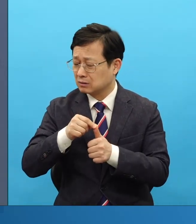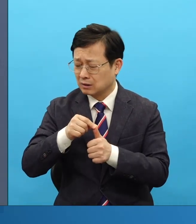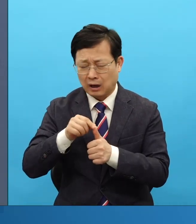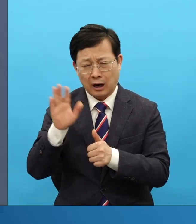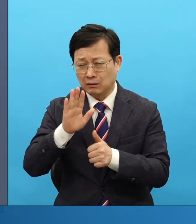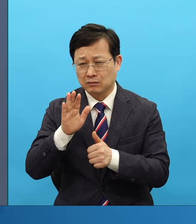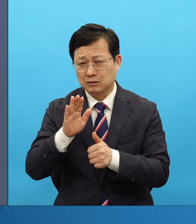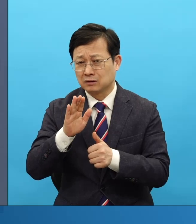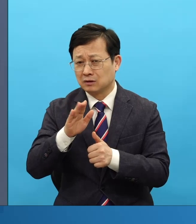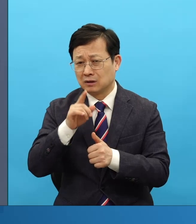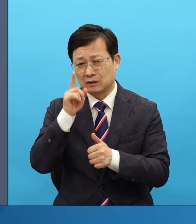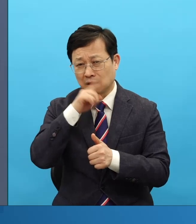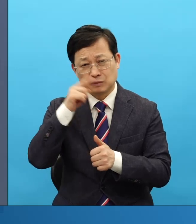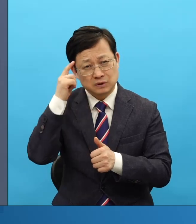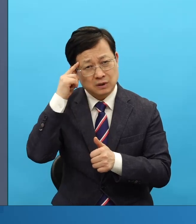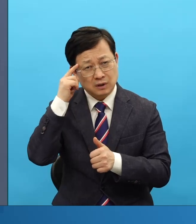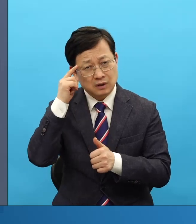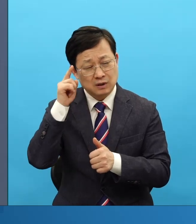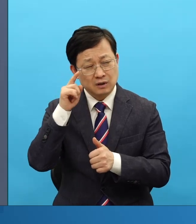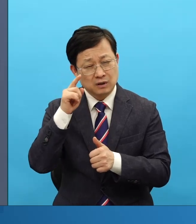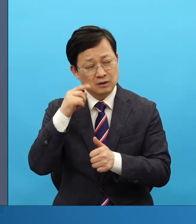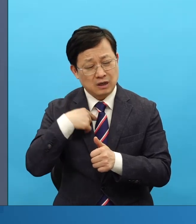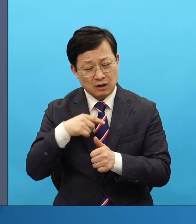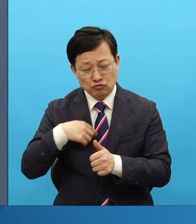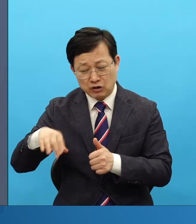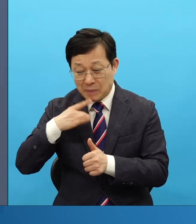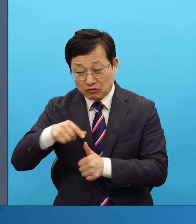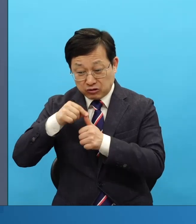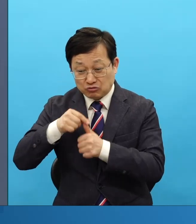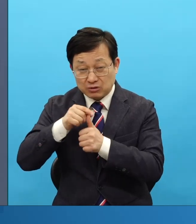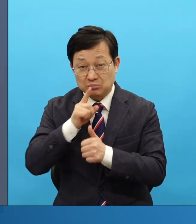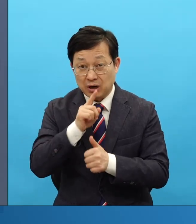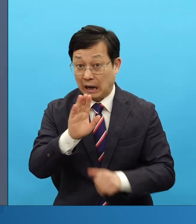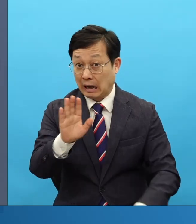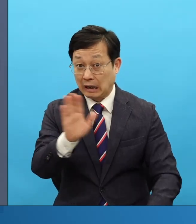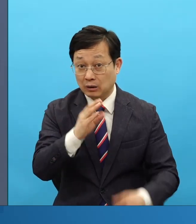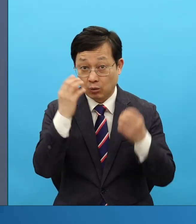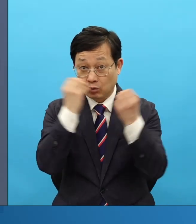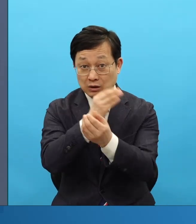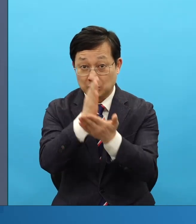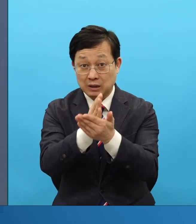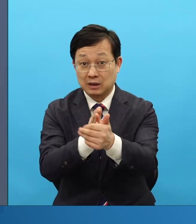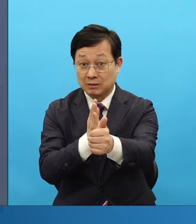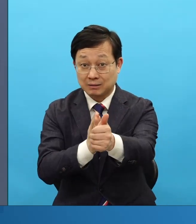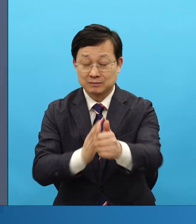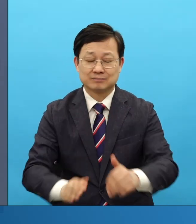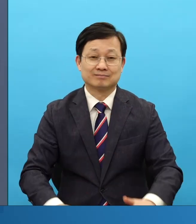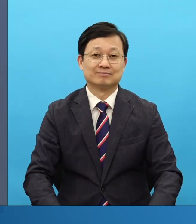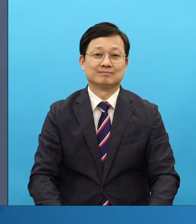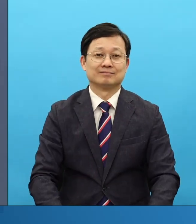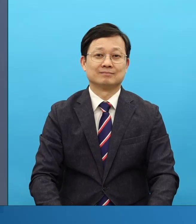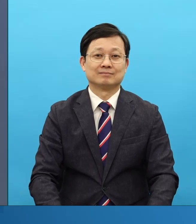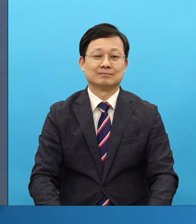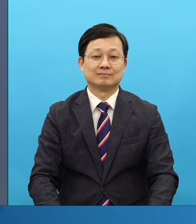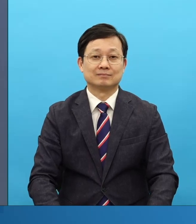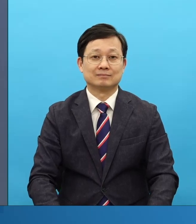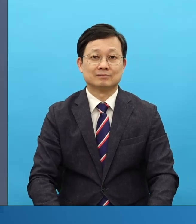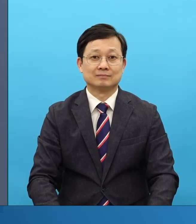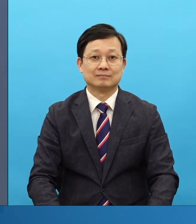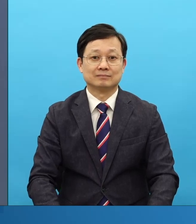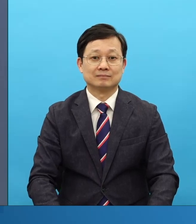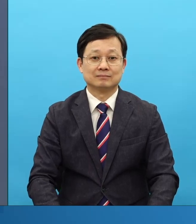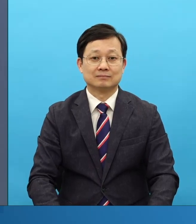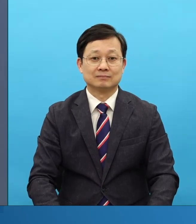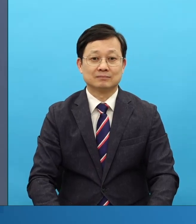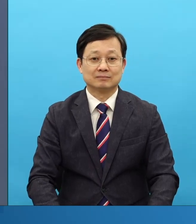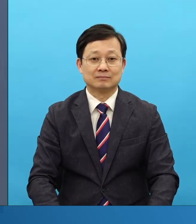악한 생각을 하지 마세요. 그런 말이 아닙니다. Please do not think these wicked things, thoughts that we only have the gospel or we only 남을 have 중상모라도 salvation. 입만